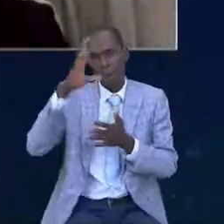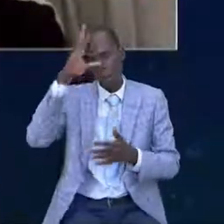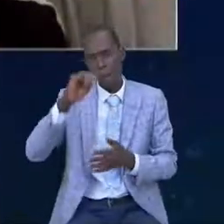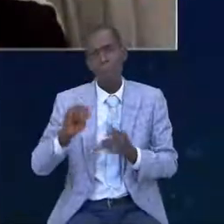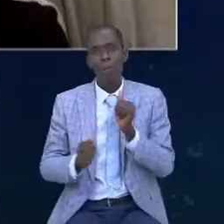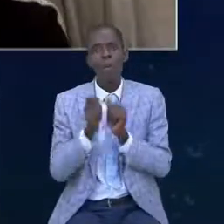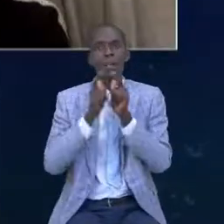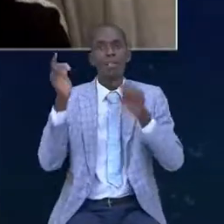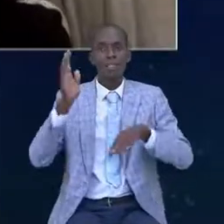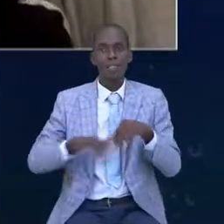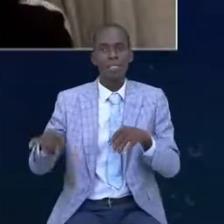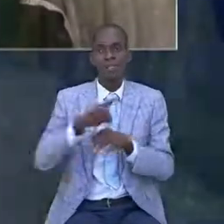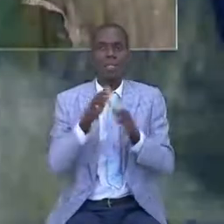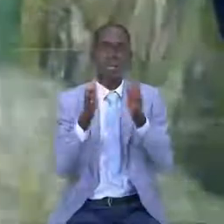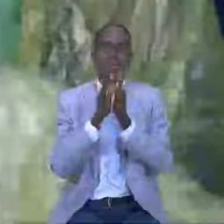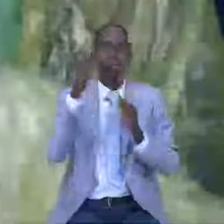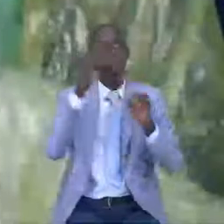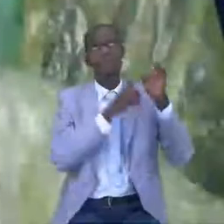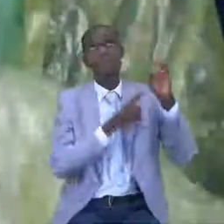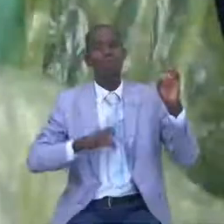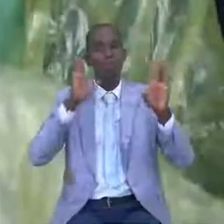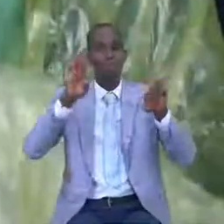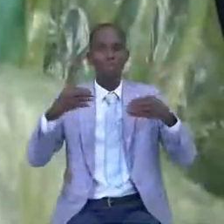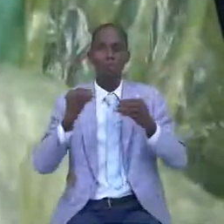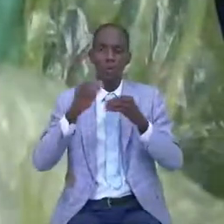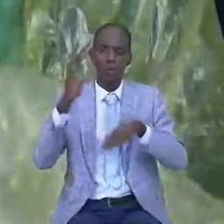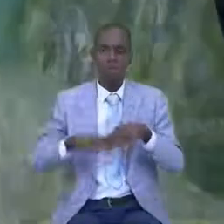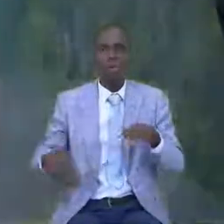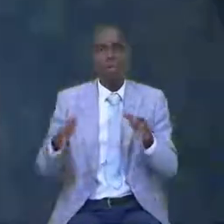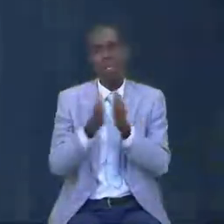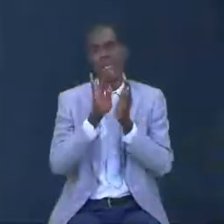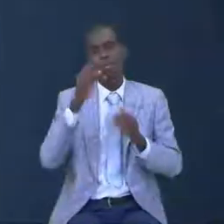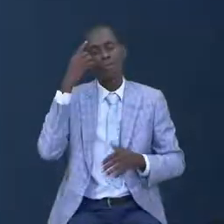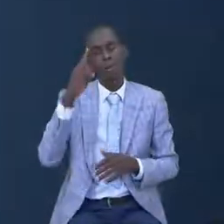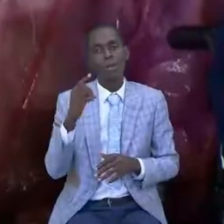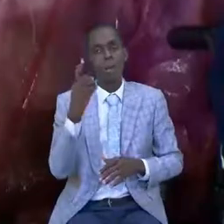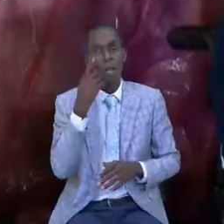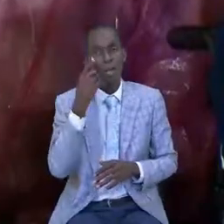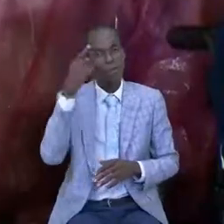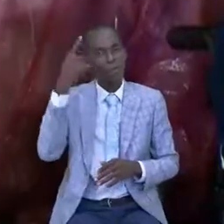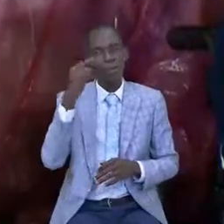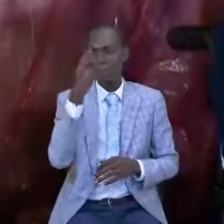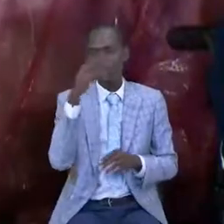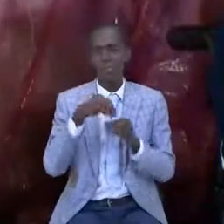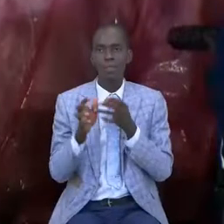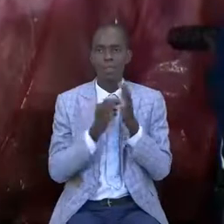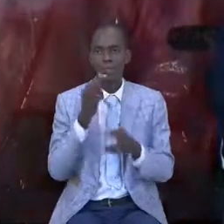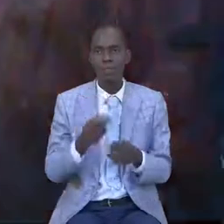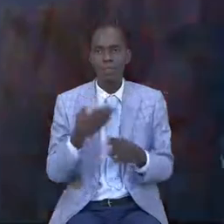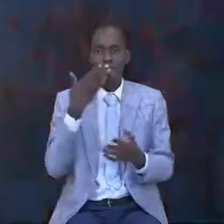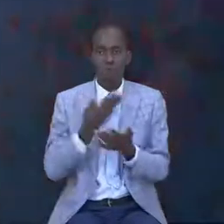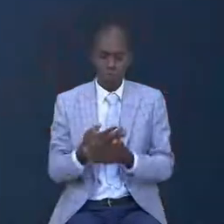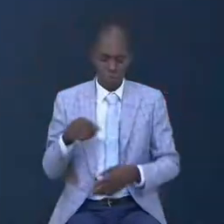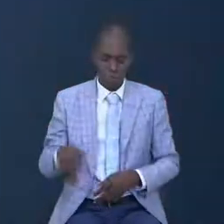misérable, mais il a reçu quelque chose de plus grand que ce qu'il demandait. le Seigneur te donnera quelque chose de plus grand que ce que